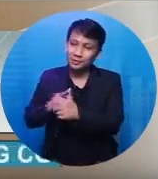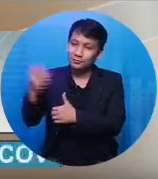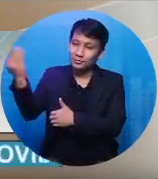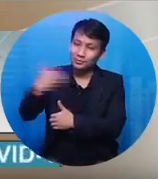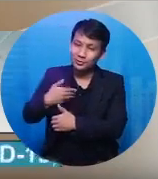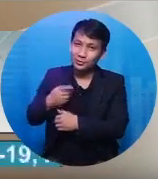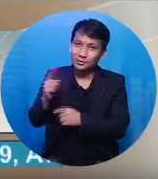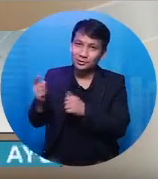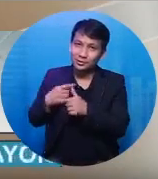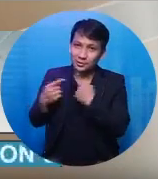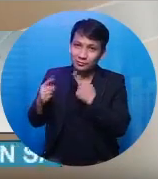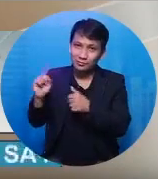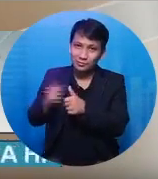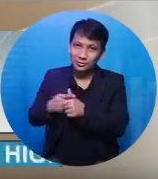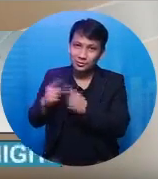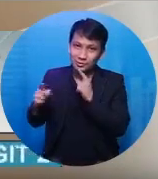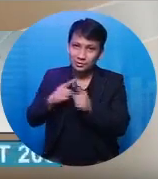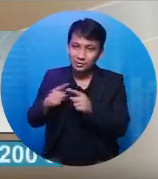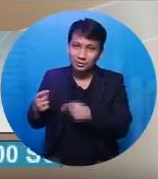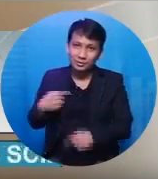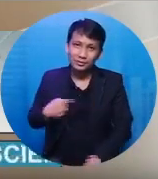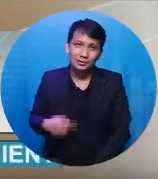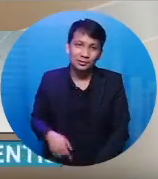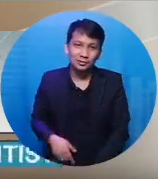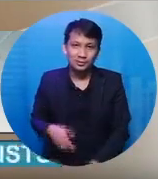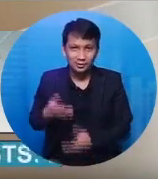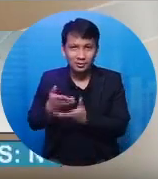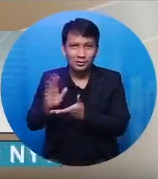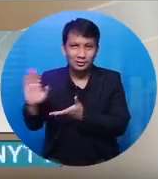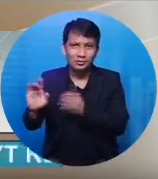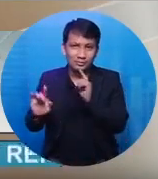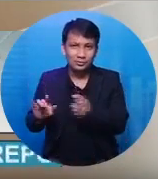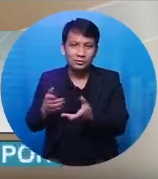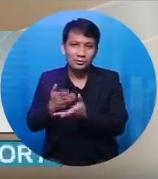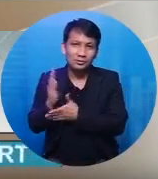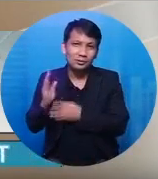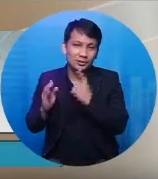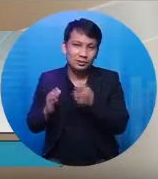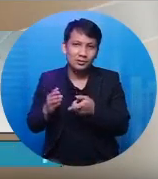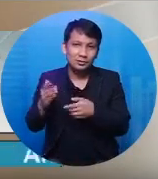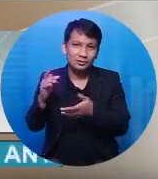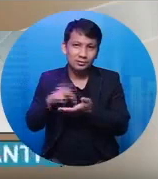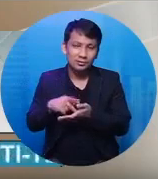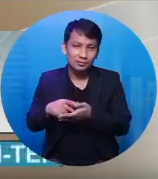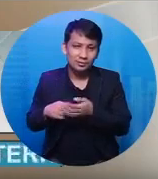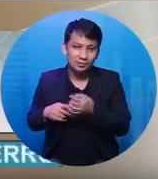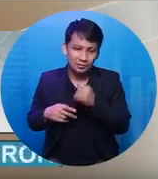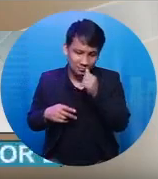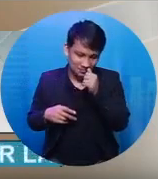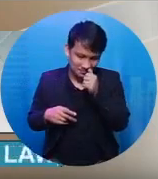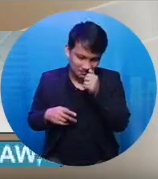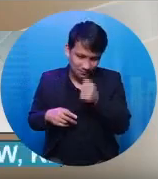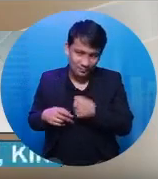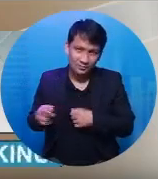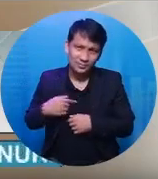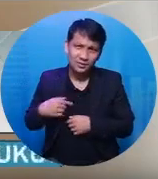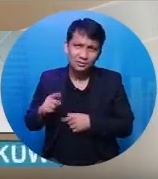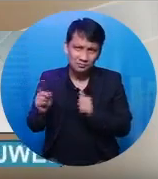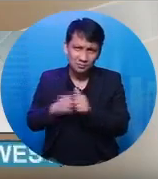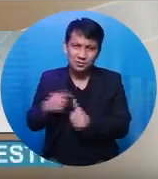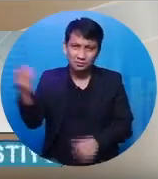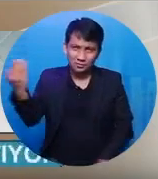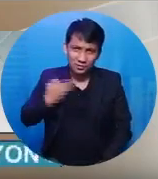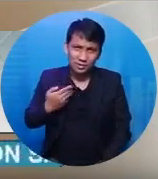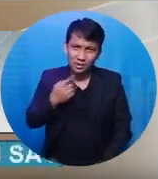Nagiging problema kasi, totoo lang. Nandoon na tayo, may karapatang kang mag-igot-igot, pero ang totoo yan. Dapat kasi kinakausap niyo muna ako.